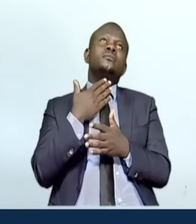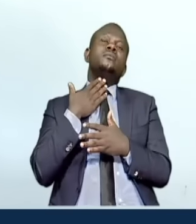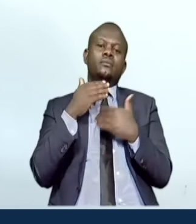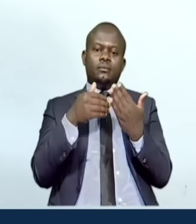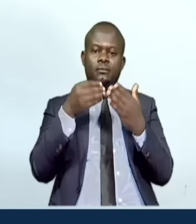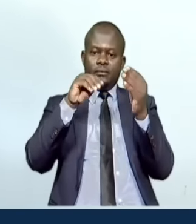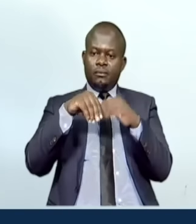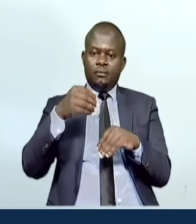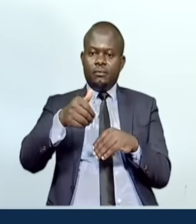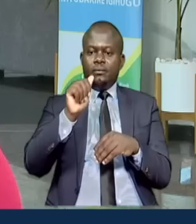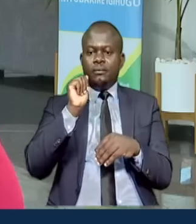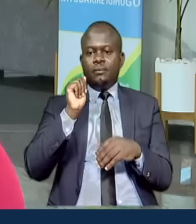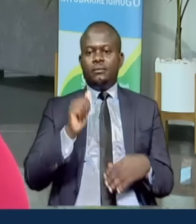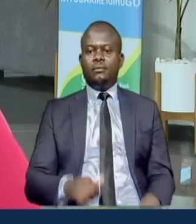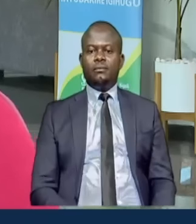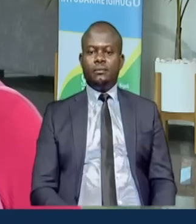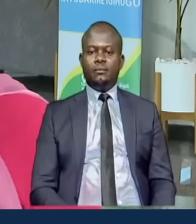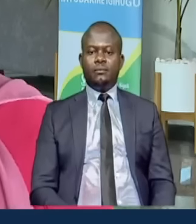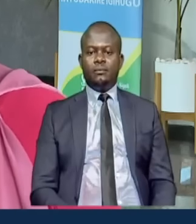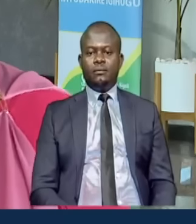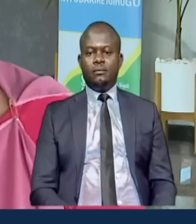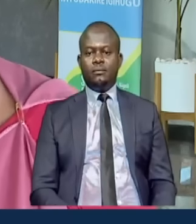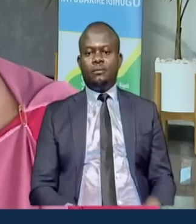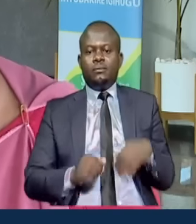gutanga umusanzu wabo igihugu cyacu